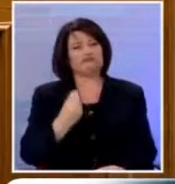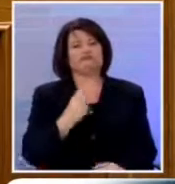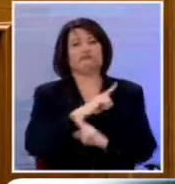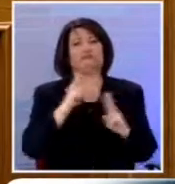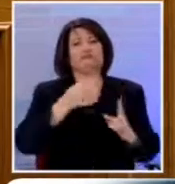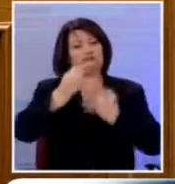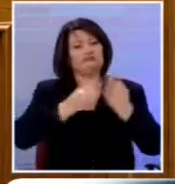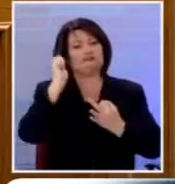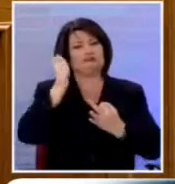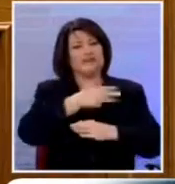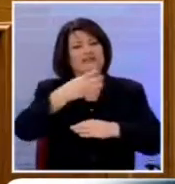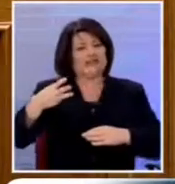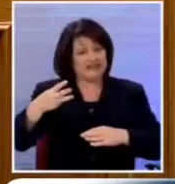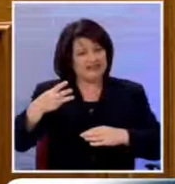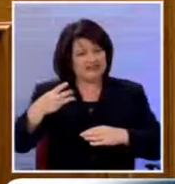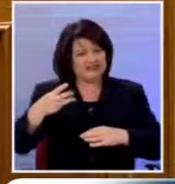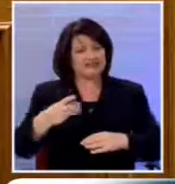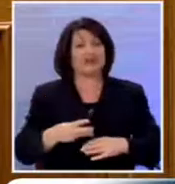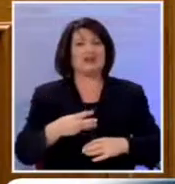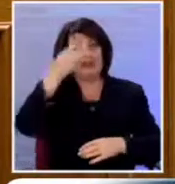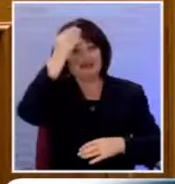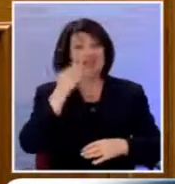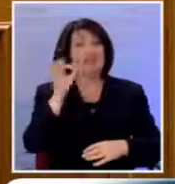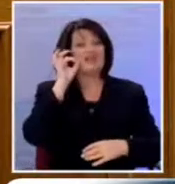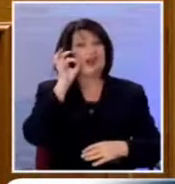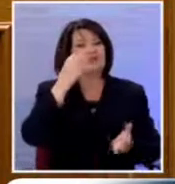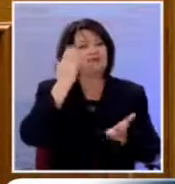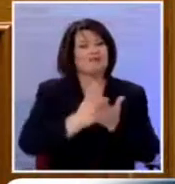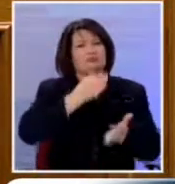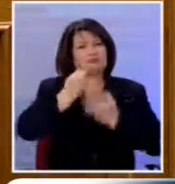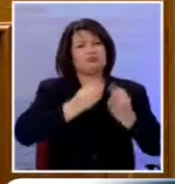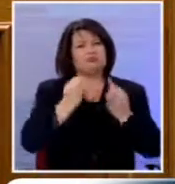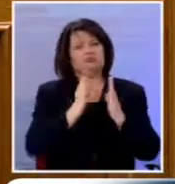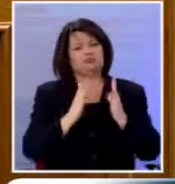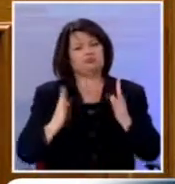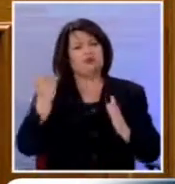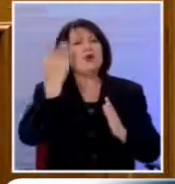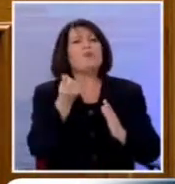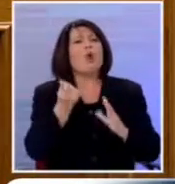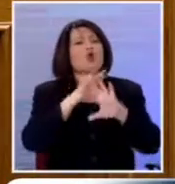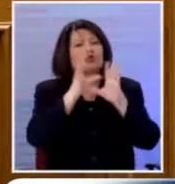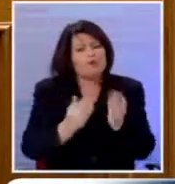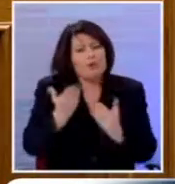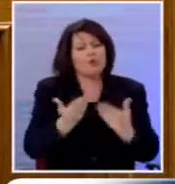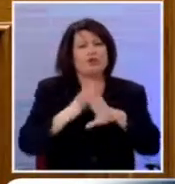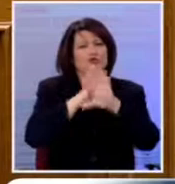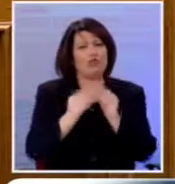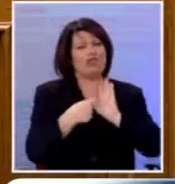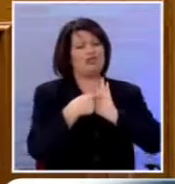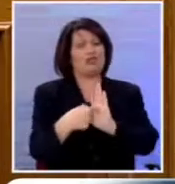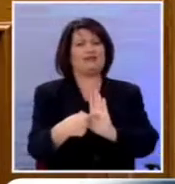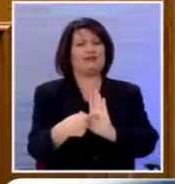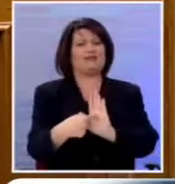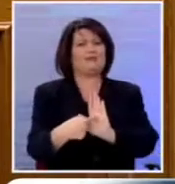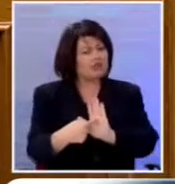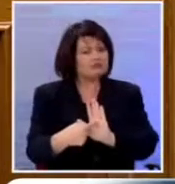πολιτικό λόγο, με την καταλυτική εμφάνιση του Προέδρου μας στη Θεσσαλονίκη, με συγκροτημένες και κοστολογημένες προτάσεις για όσους